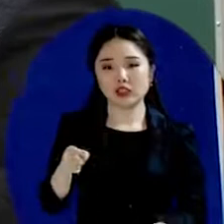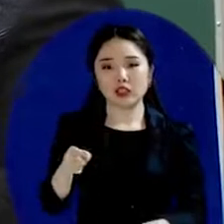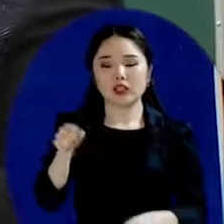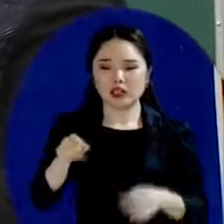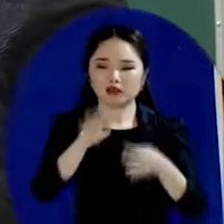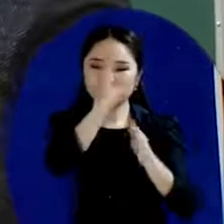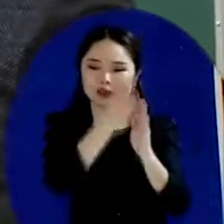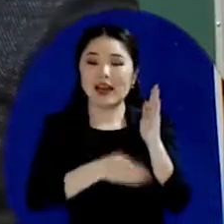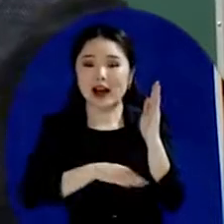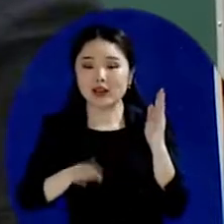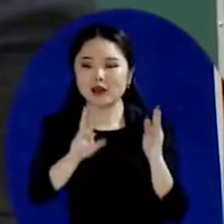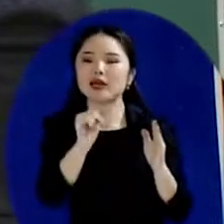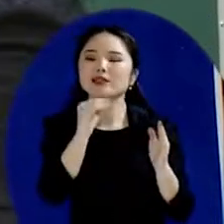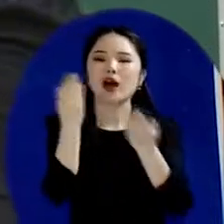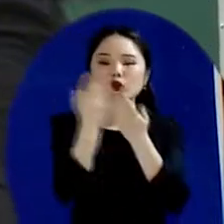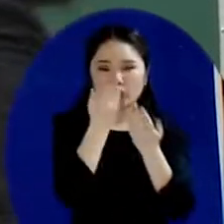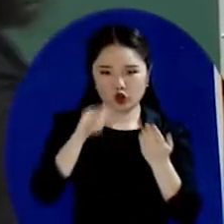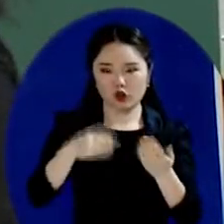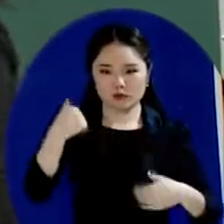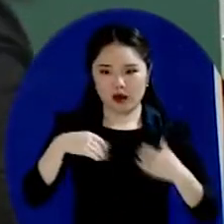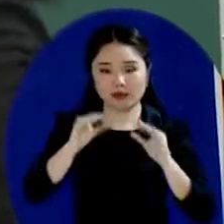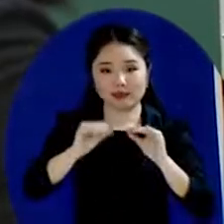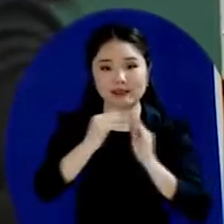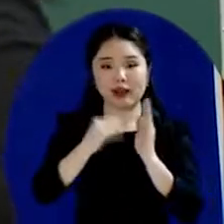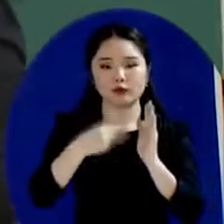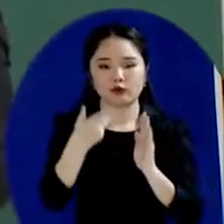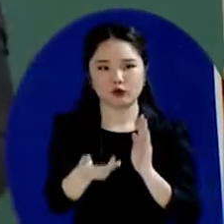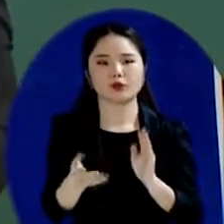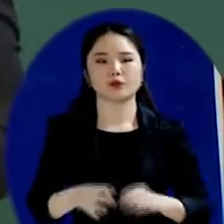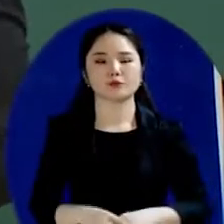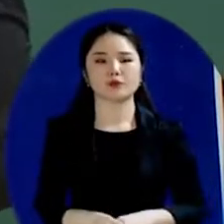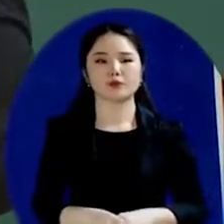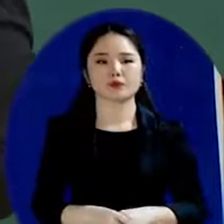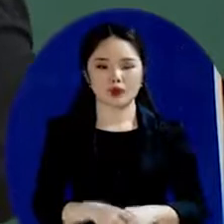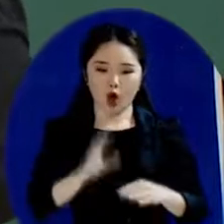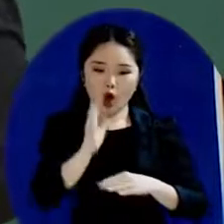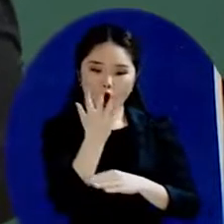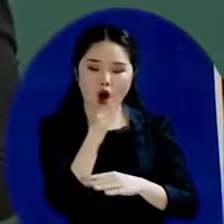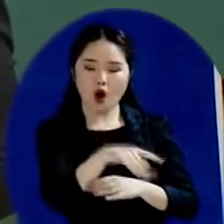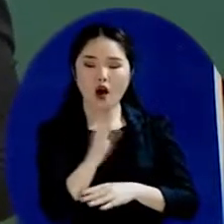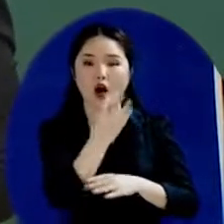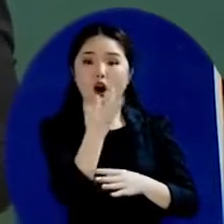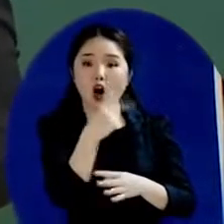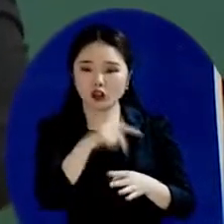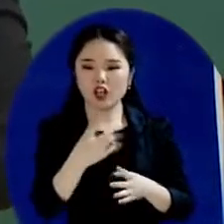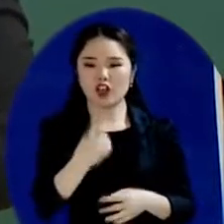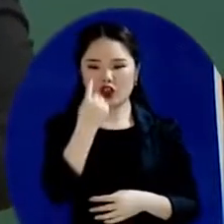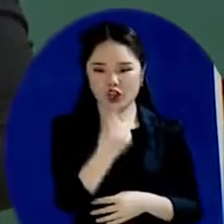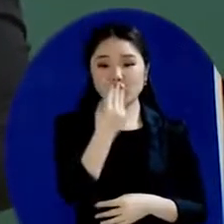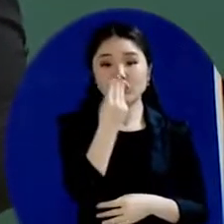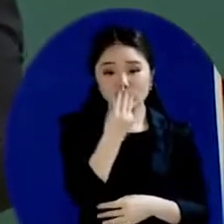диаграммаа уншицгаая. За яаж унших вэ? Эндээс харж байна. Ойд 1 ширхэг янзаг